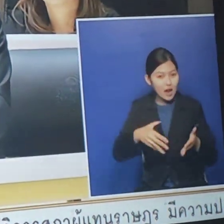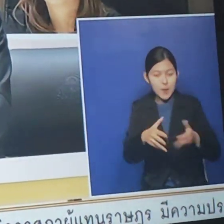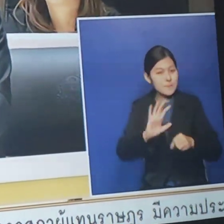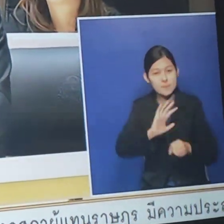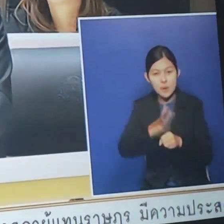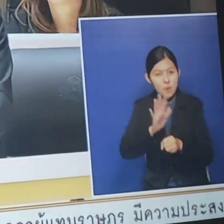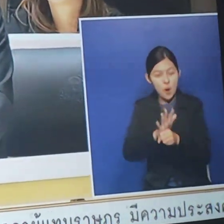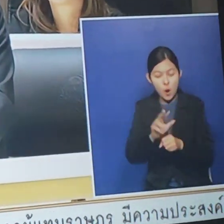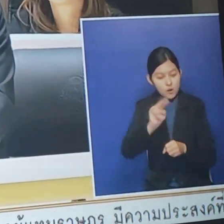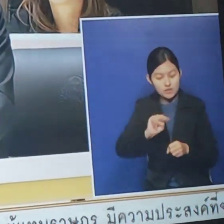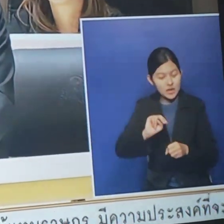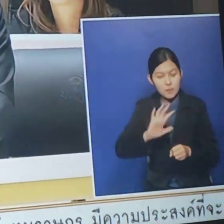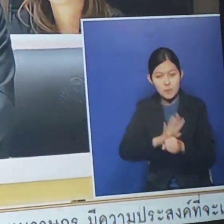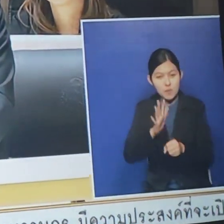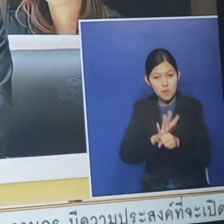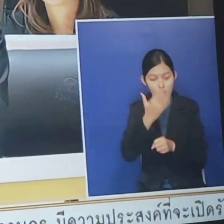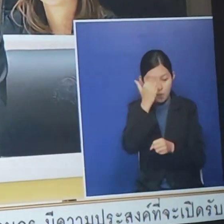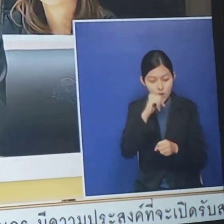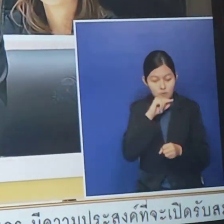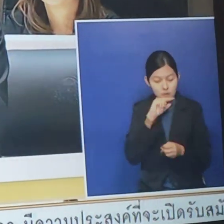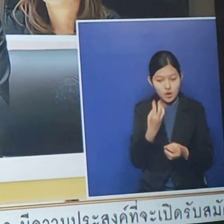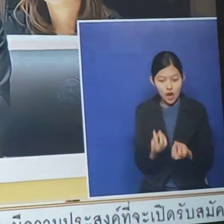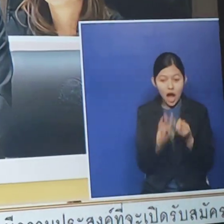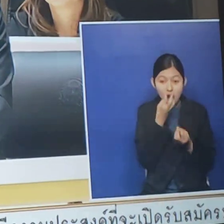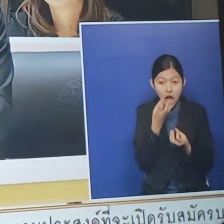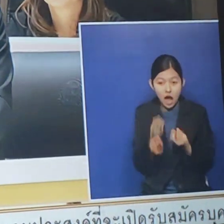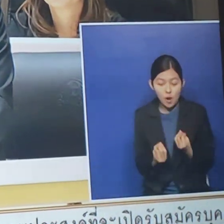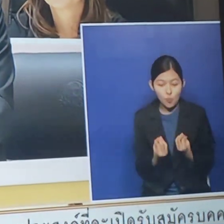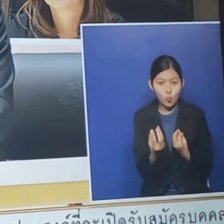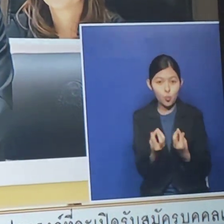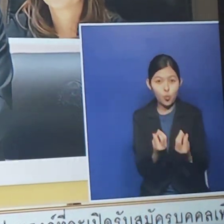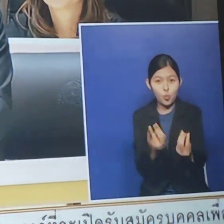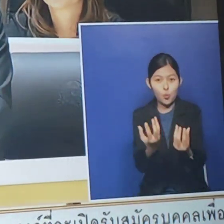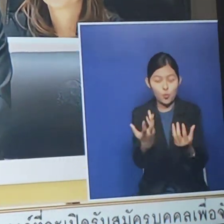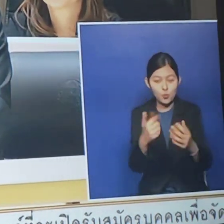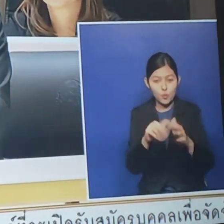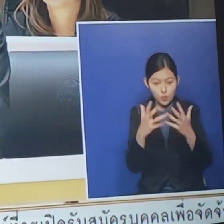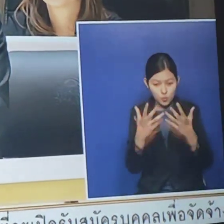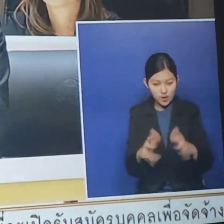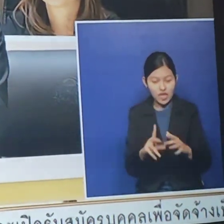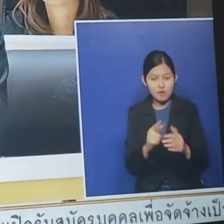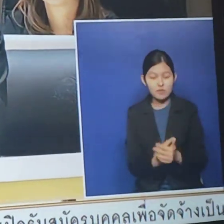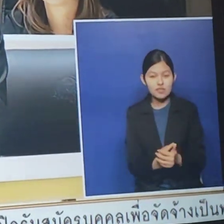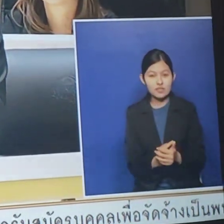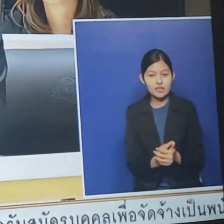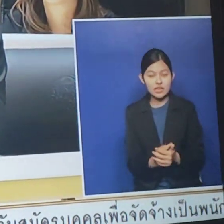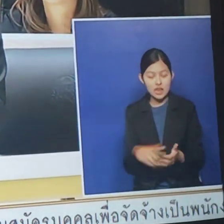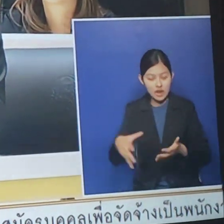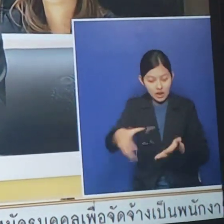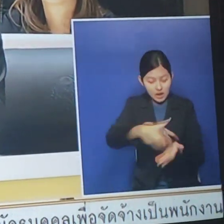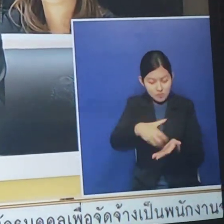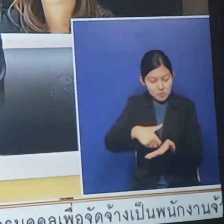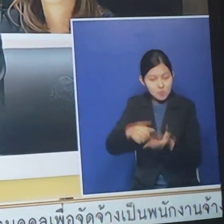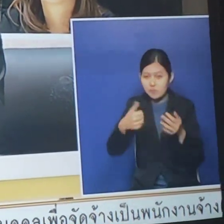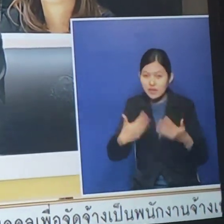ได้ปลูกข้าวไปแล้วและในปีที่แล้วกลุ่มเกษตรกรก็ได้เก็บผลผลิตไม่ได้เป็นหนี้เป็นสินเ